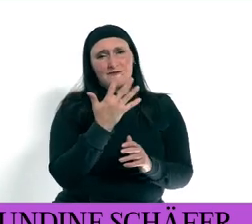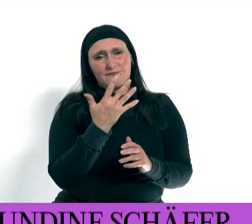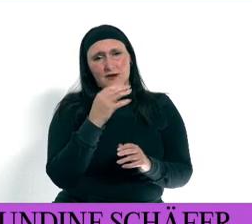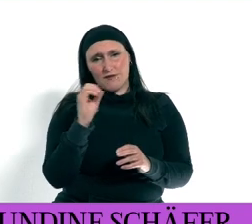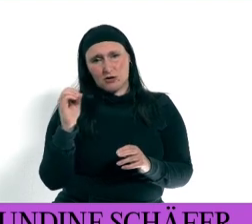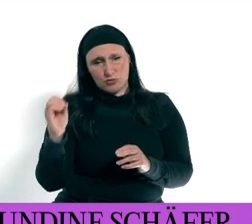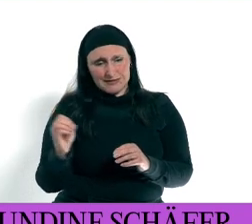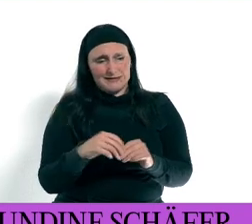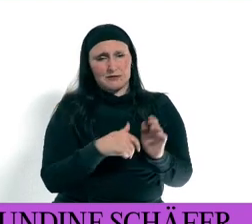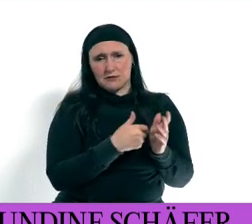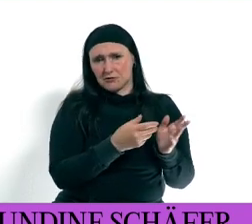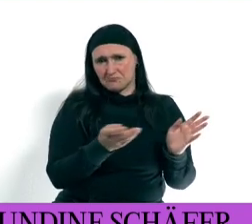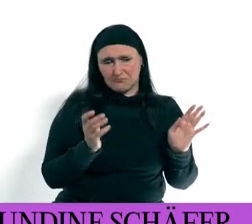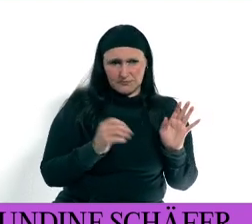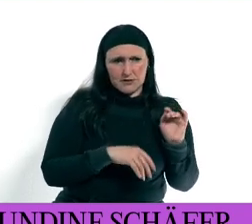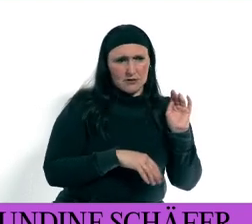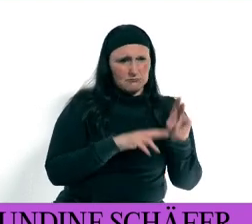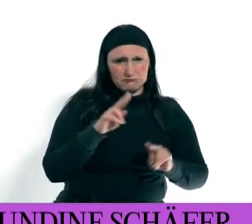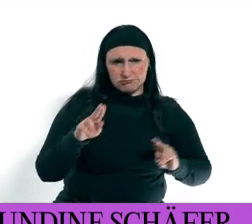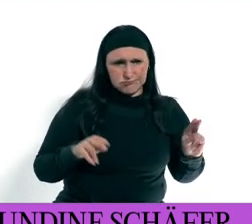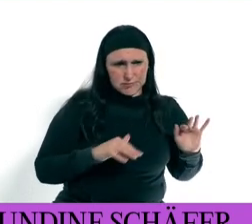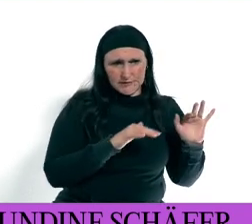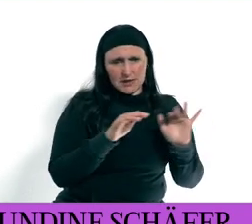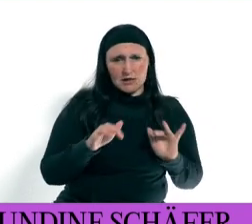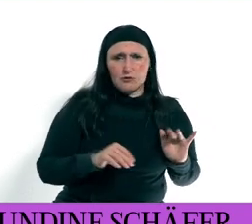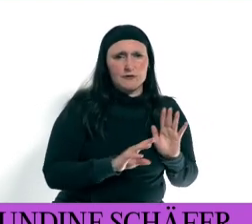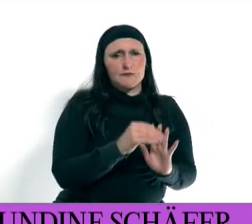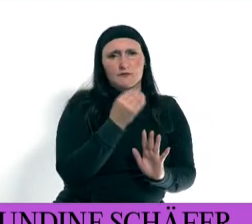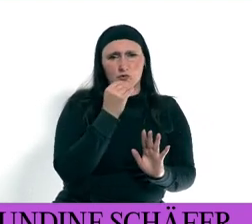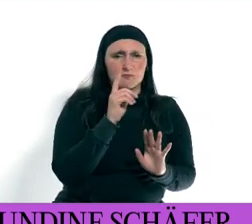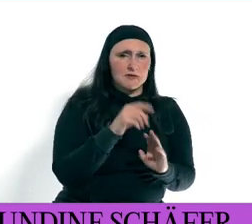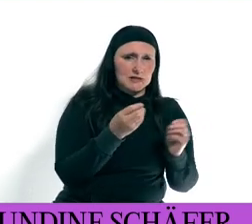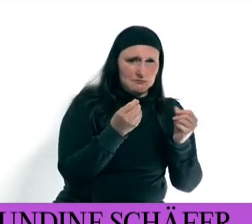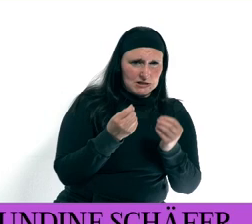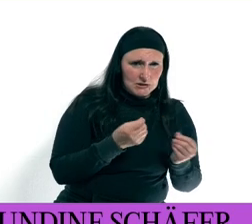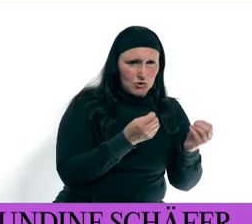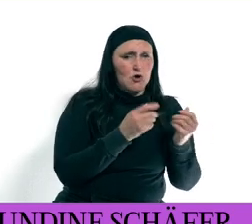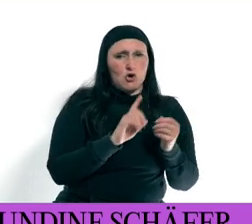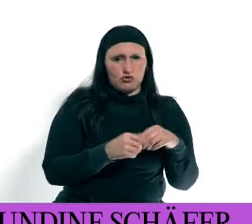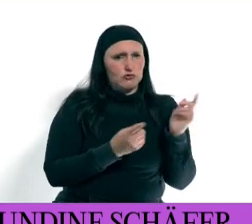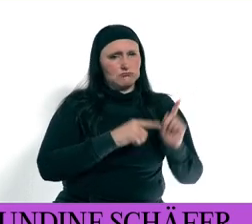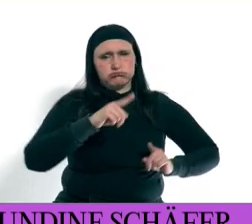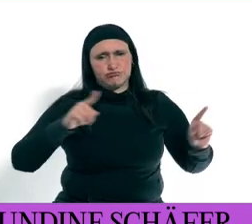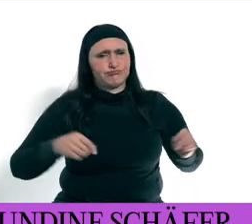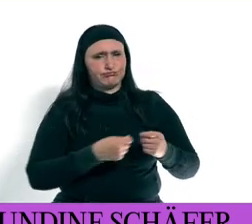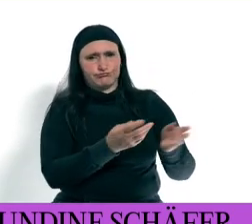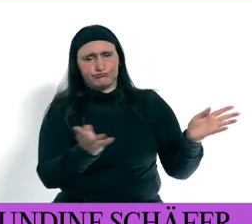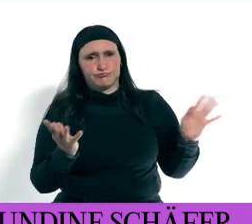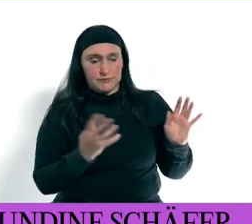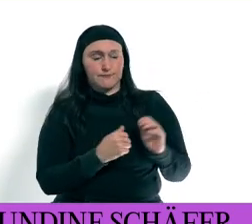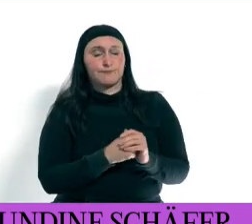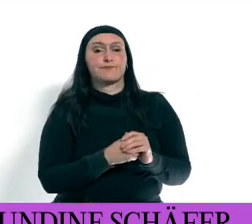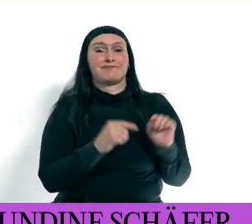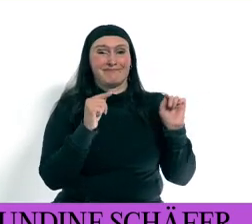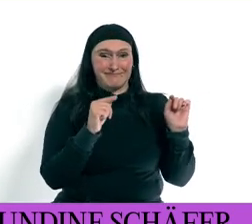fabric, metal. Metall, Objekte, so, Keramik und vieles mehr.